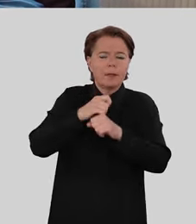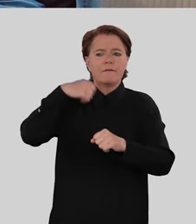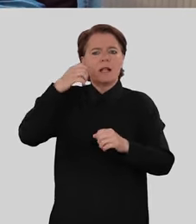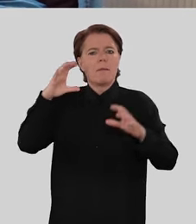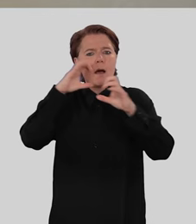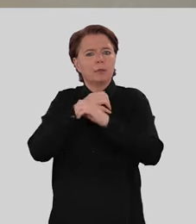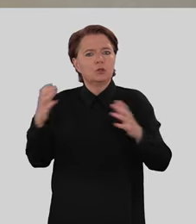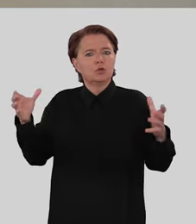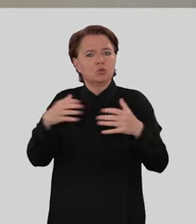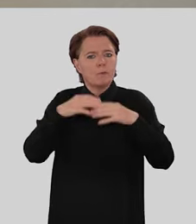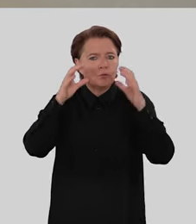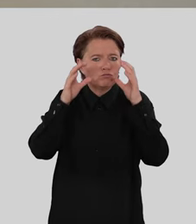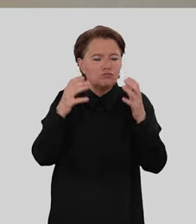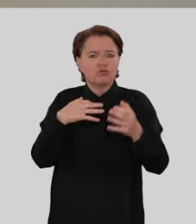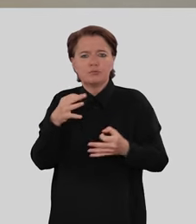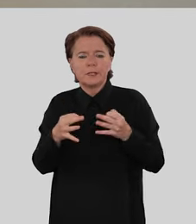oder Filmabend. Und